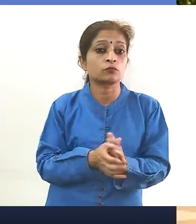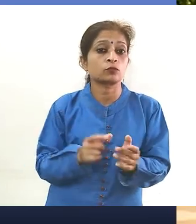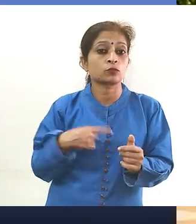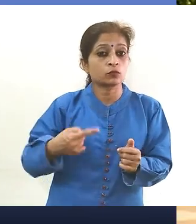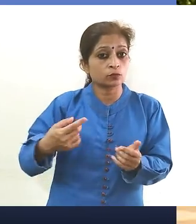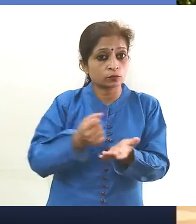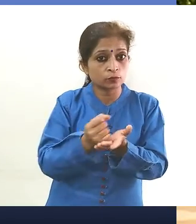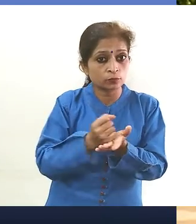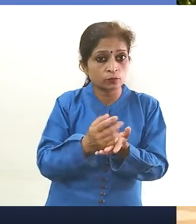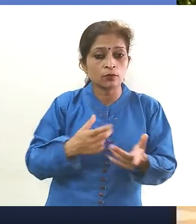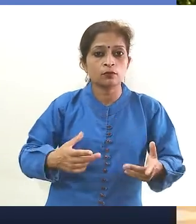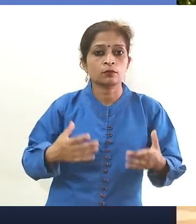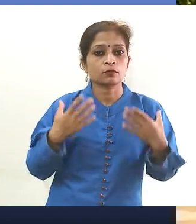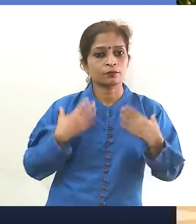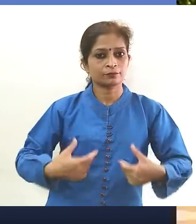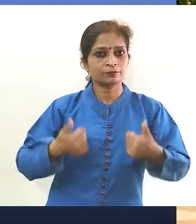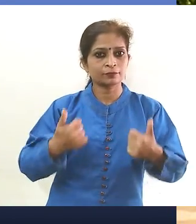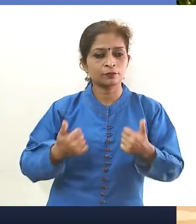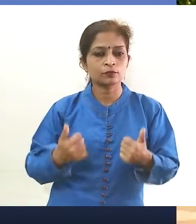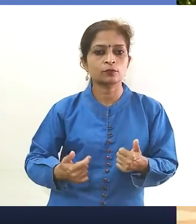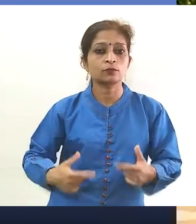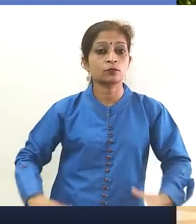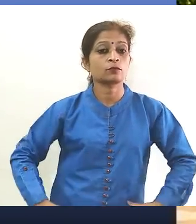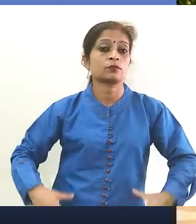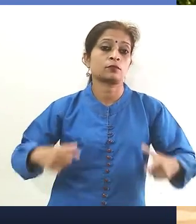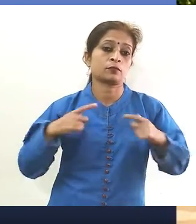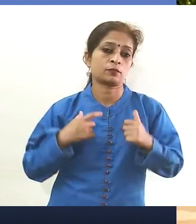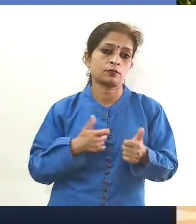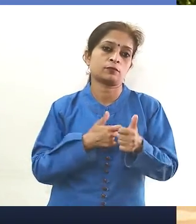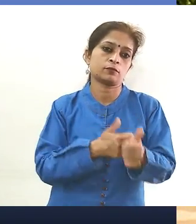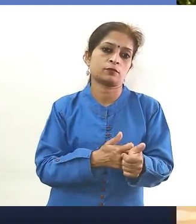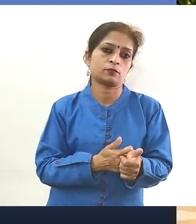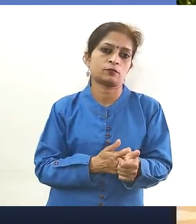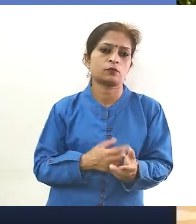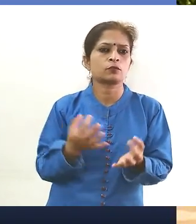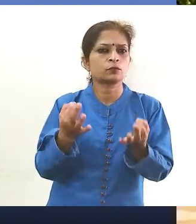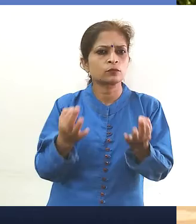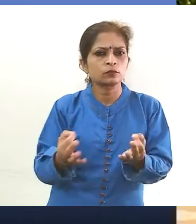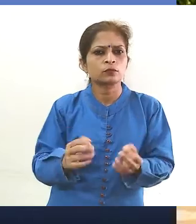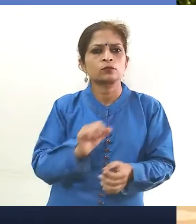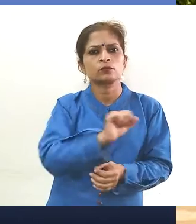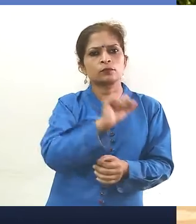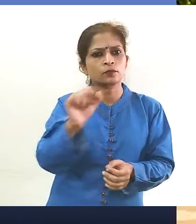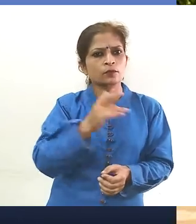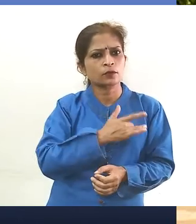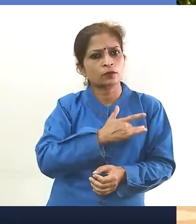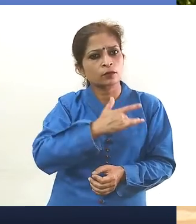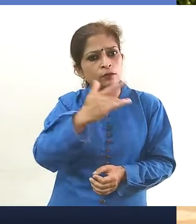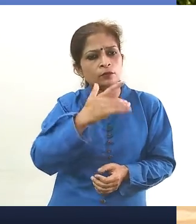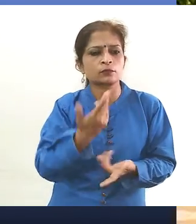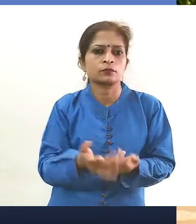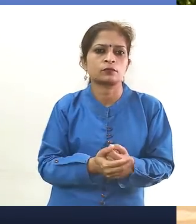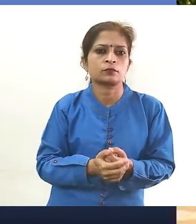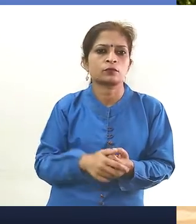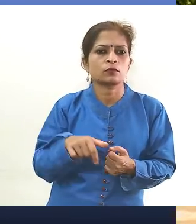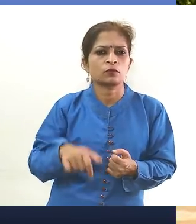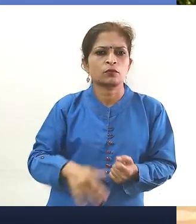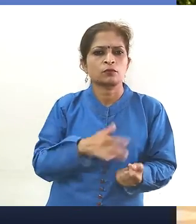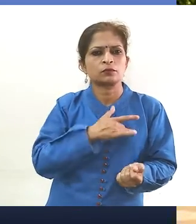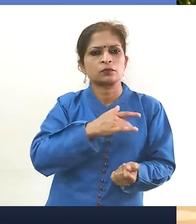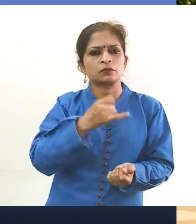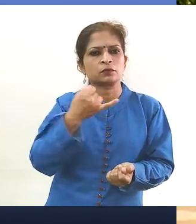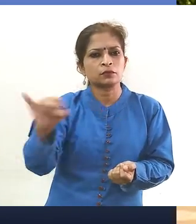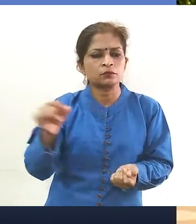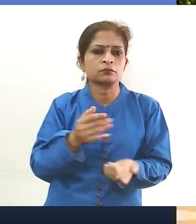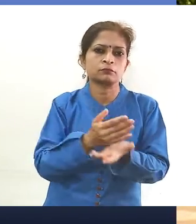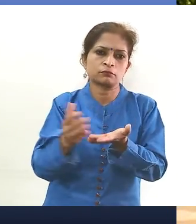एक हेल्दी लाइफस्टाइल को अडोप्ट करके, योग को अपनी आदत बना करके, योग आदत बन जाएगी तो सारी बुरी आदतें वैसे भी